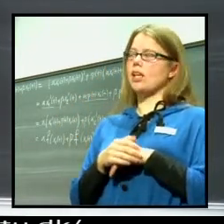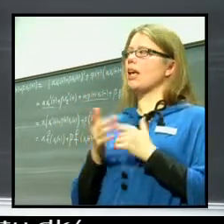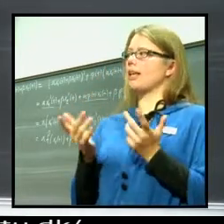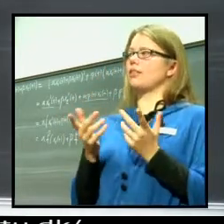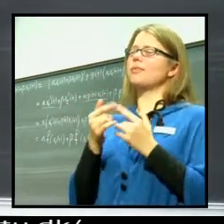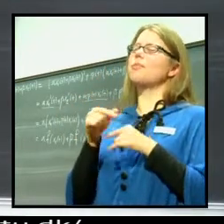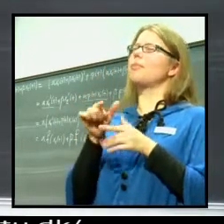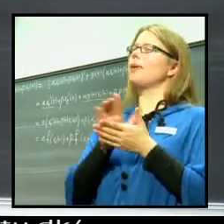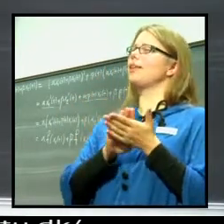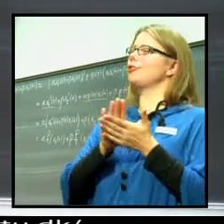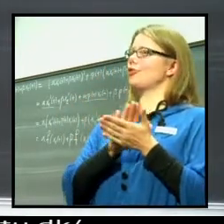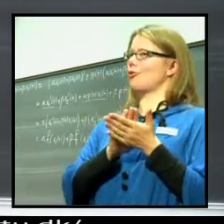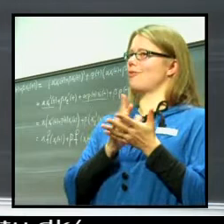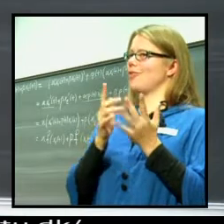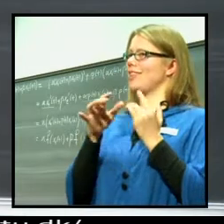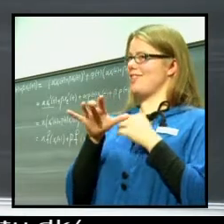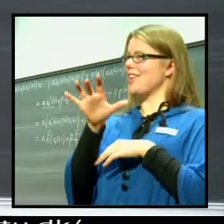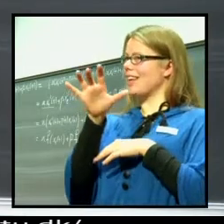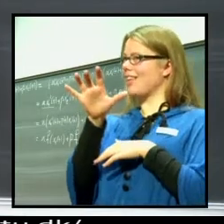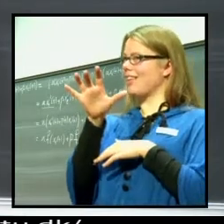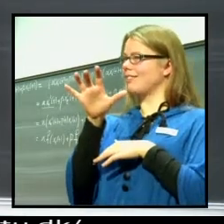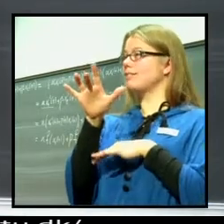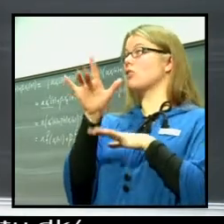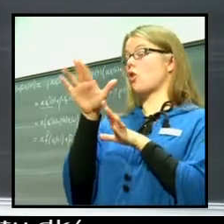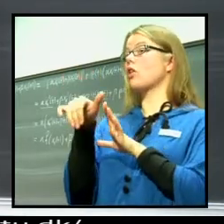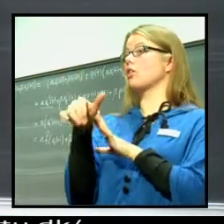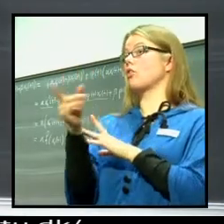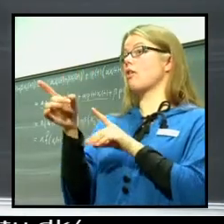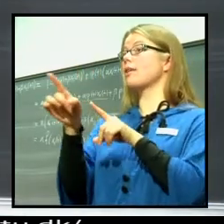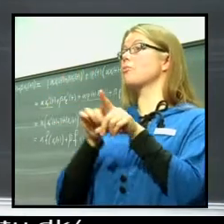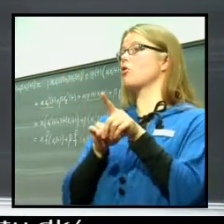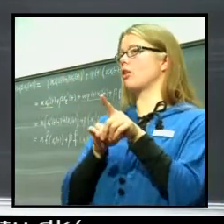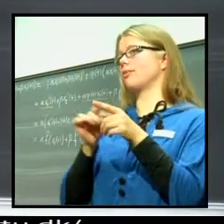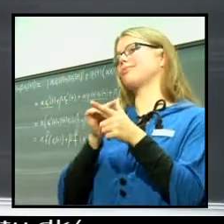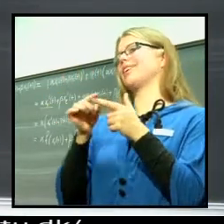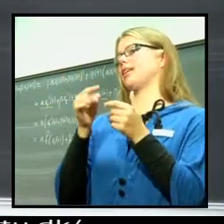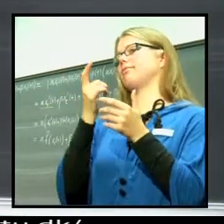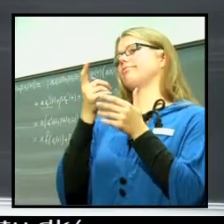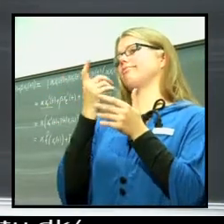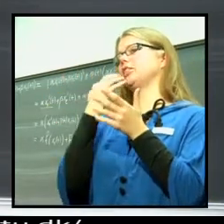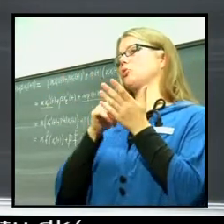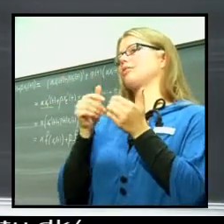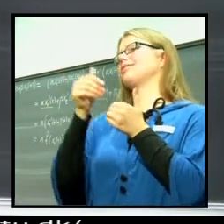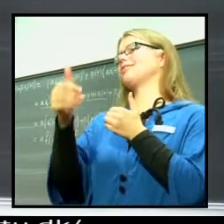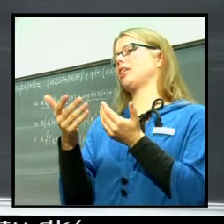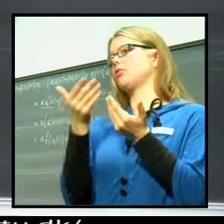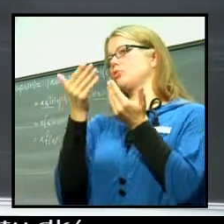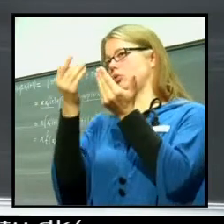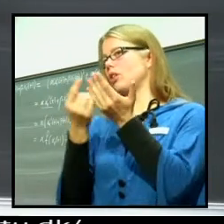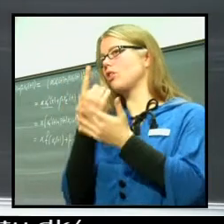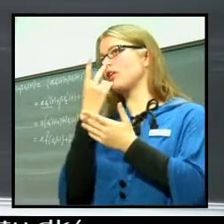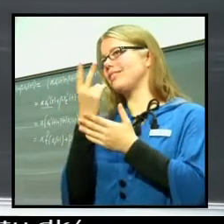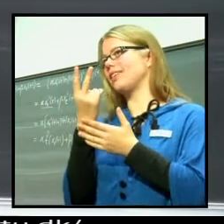Det pudsige er i virkeligheden, og det vil I overveje, når I begynder på et eller andet tidspunkt senere i jeres studie, at se ikke-lineære